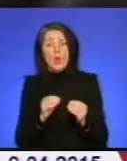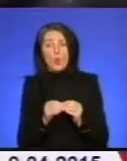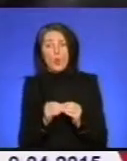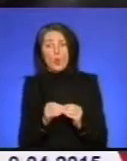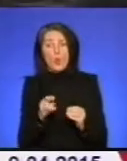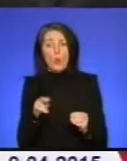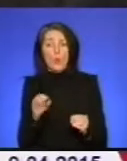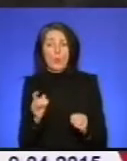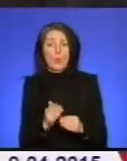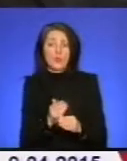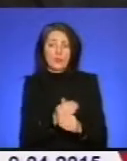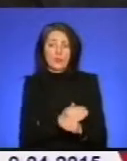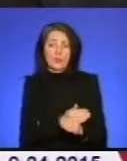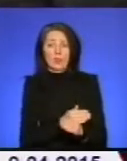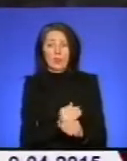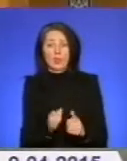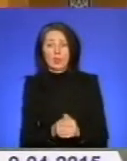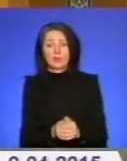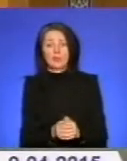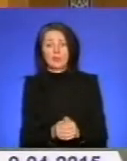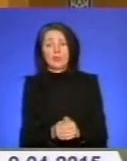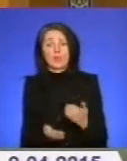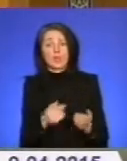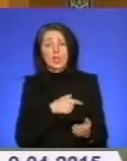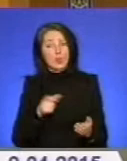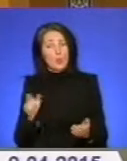по мірі її виникнення. Втім,